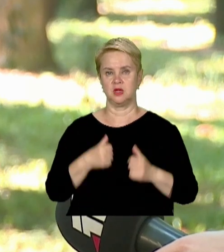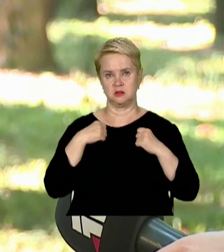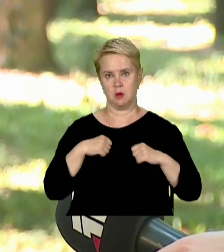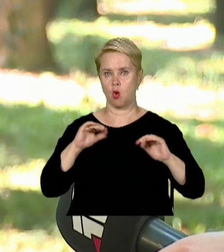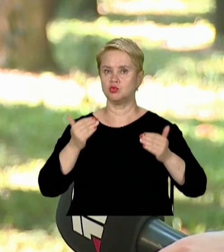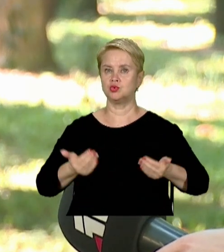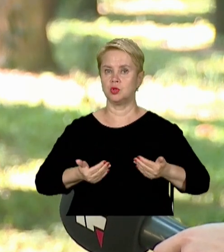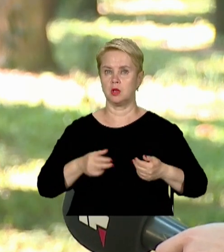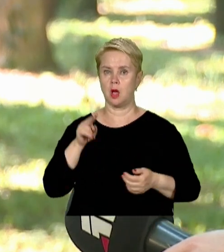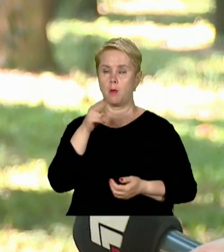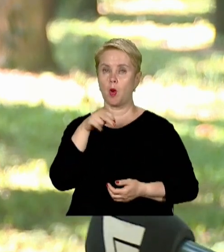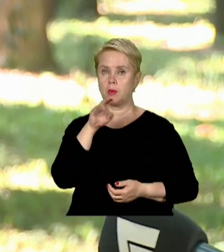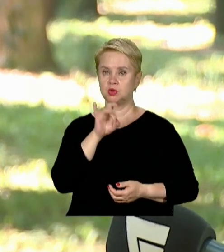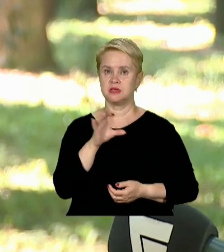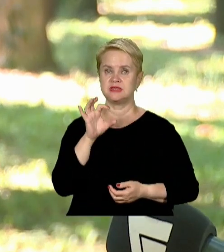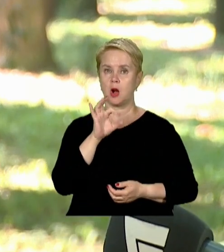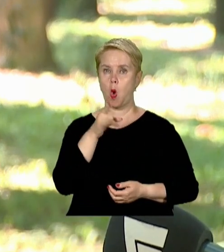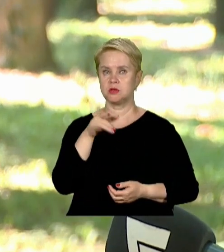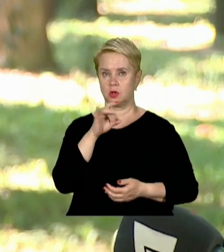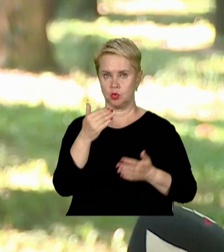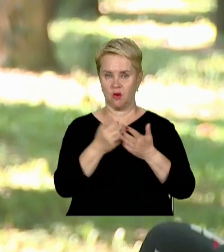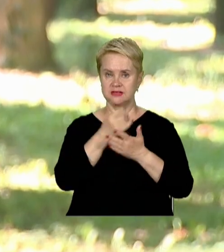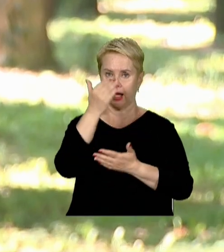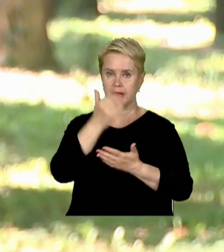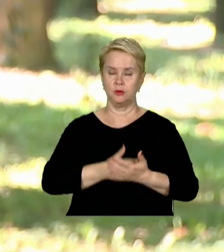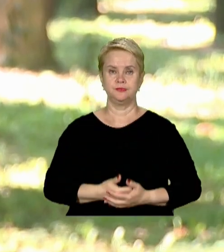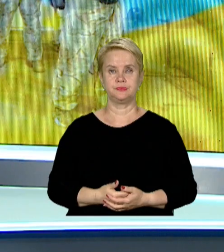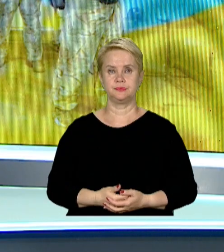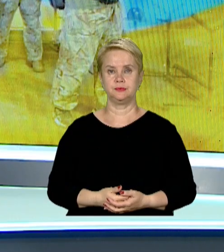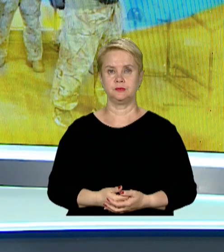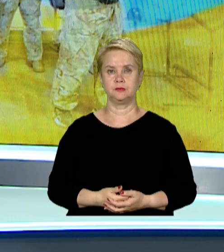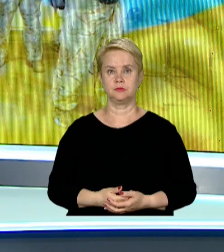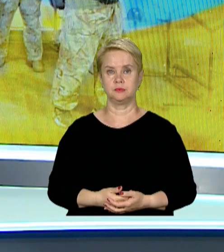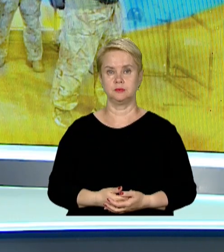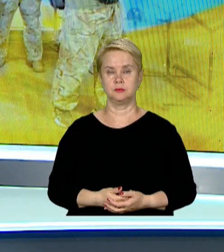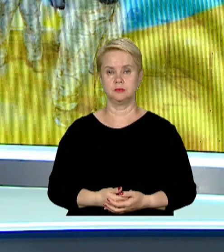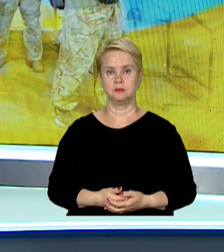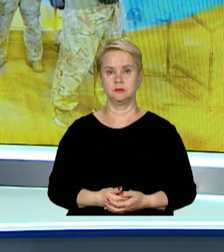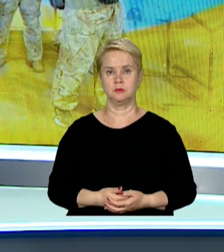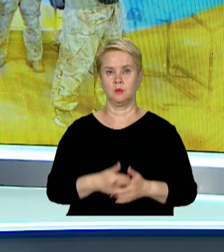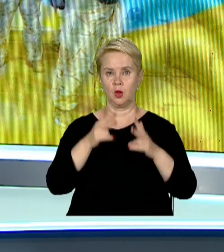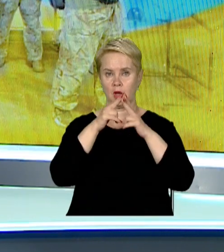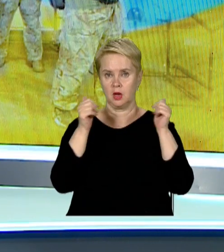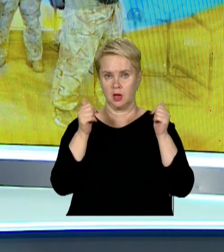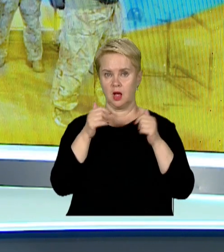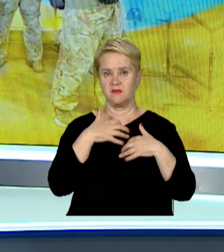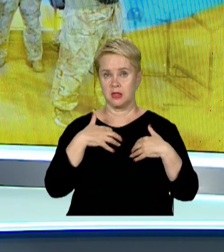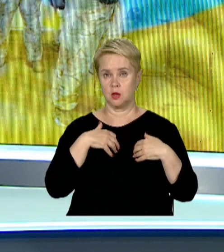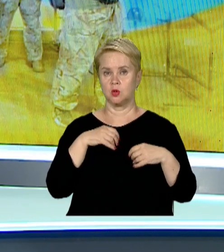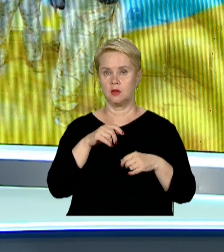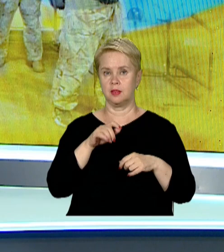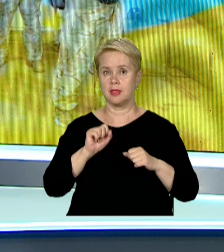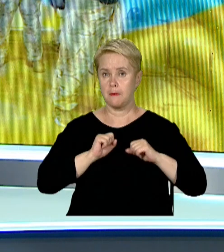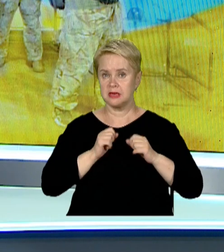спокойно жить. Поліна Паламарчук, Сергій Озеров, новини 11 каналу. У Дніпрі ветеринари